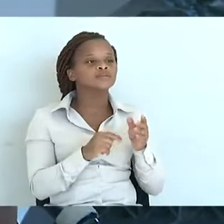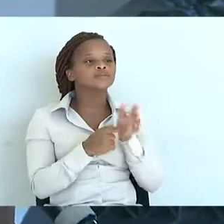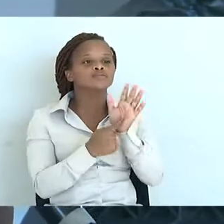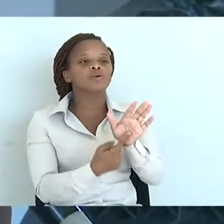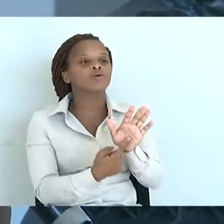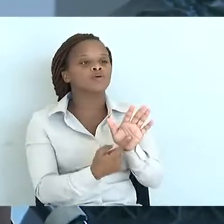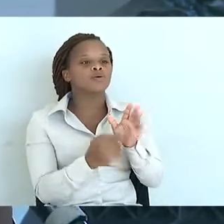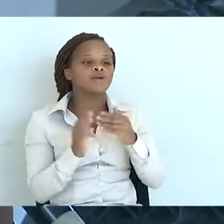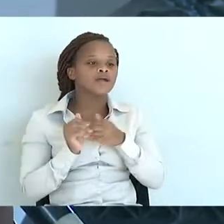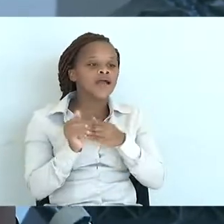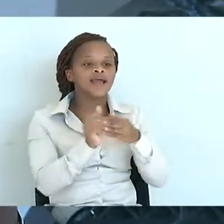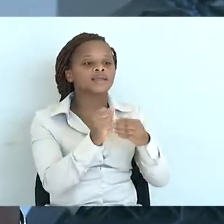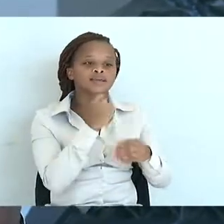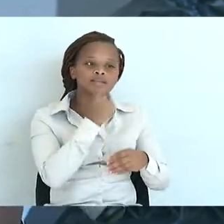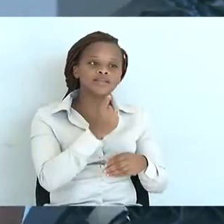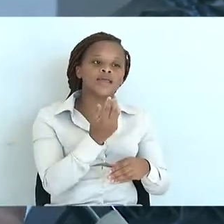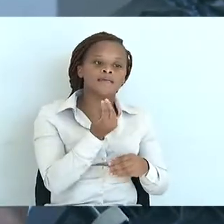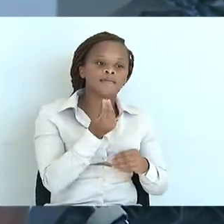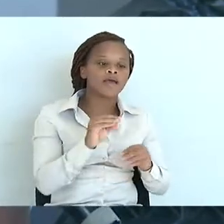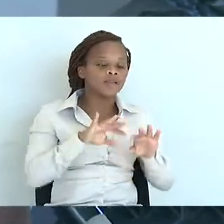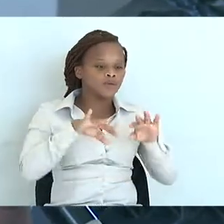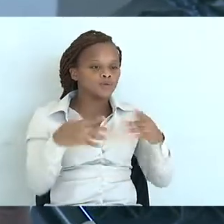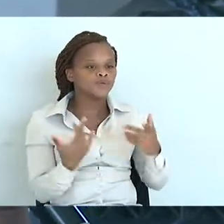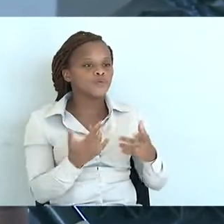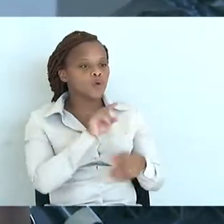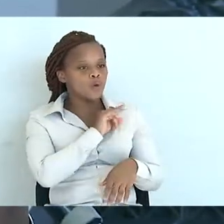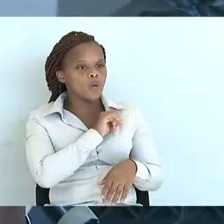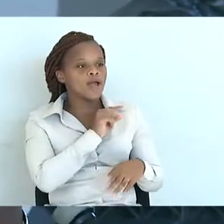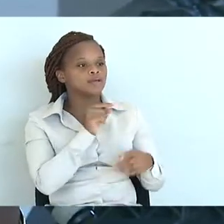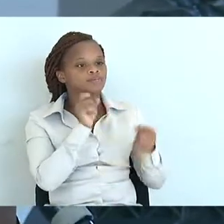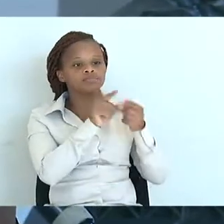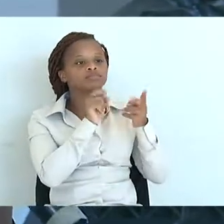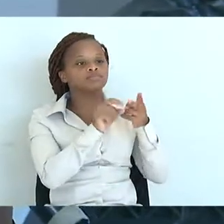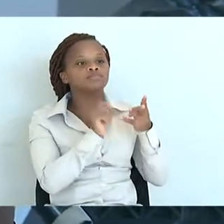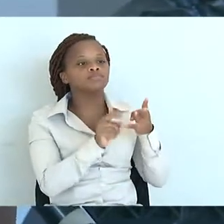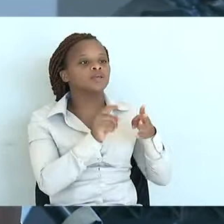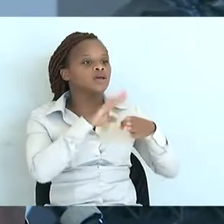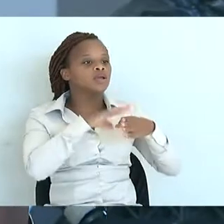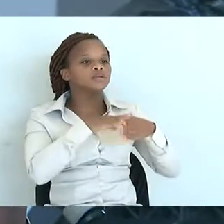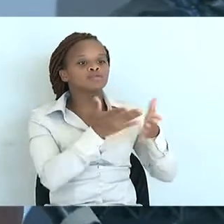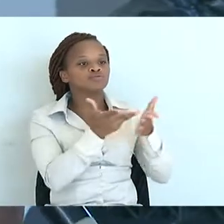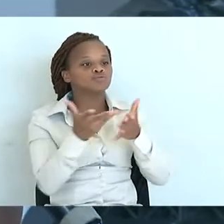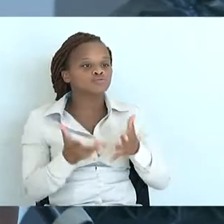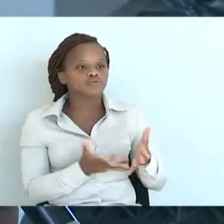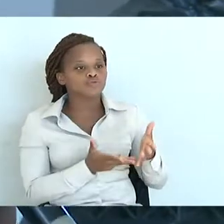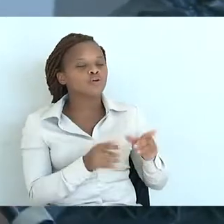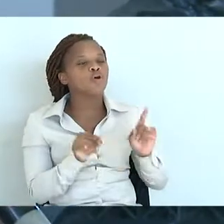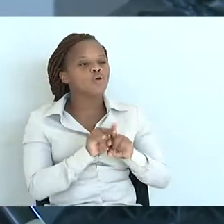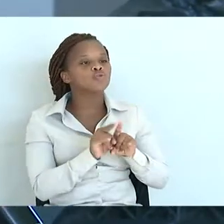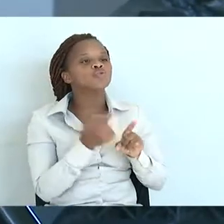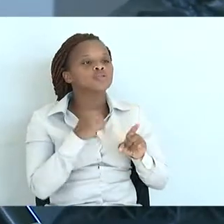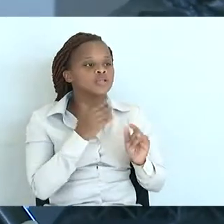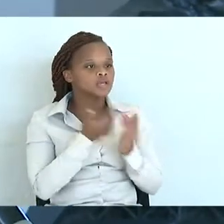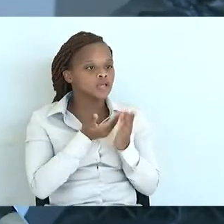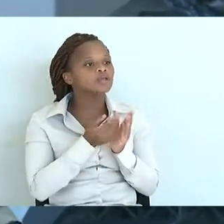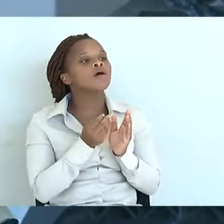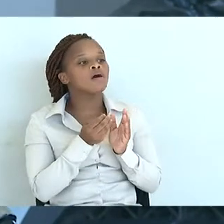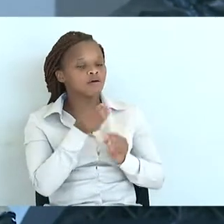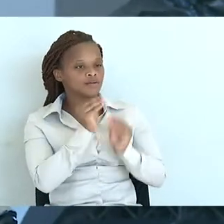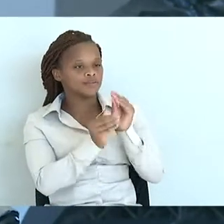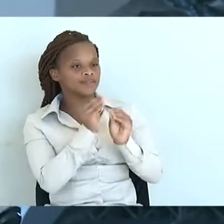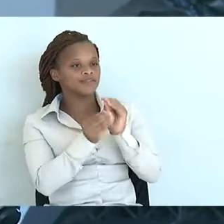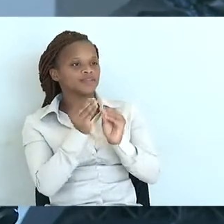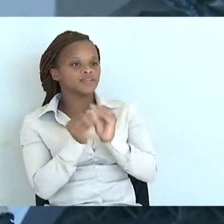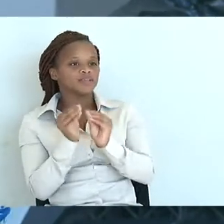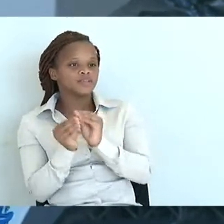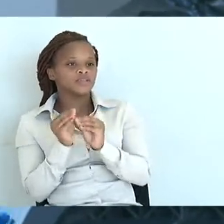ngenxa ya 1 2 and 3, hamba uyolungisa u1 2 and 3, and we will relook in order for us to be able ukuthi sonke